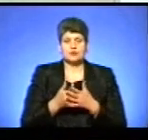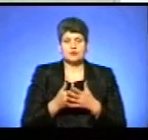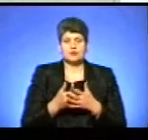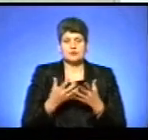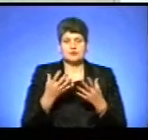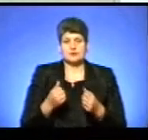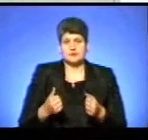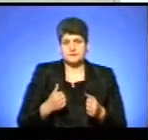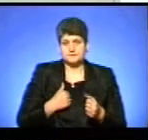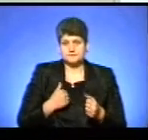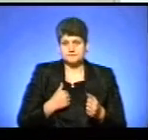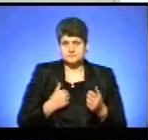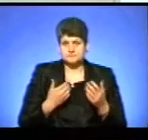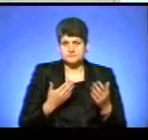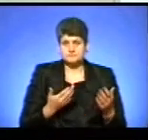Збройних Сил.